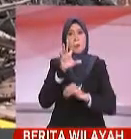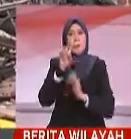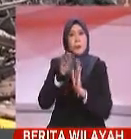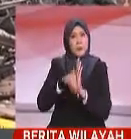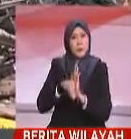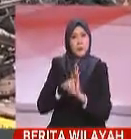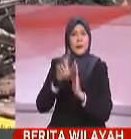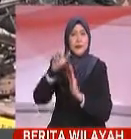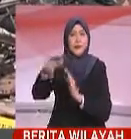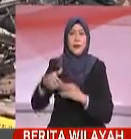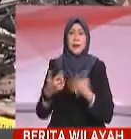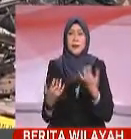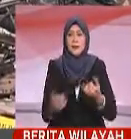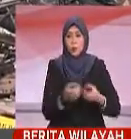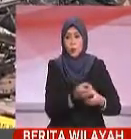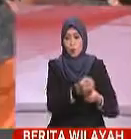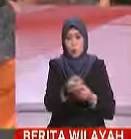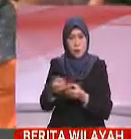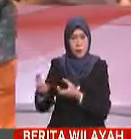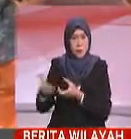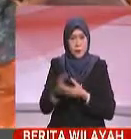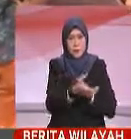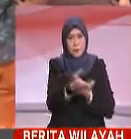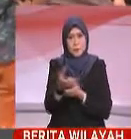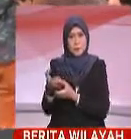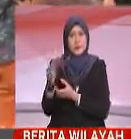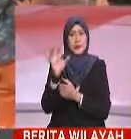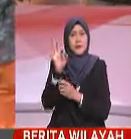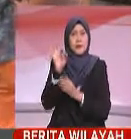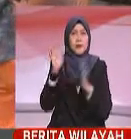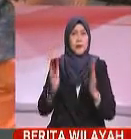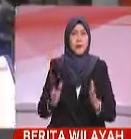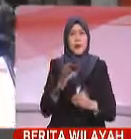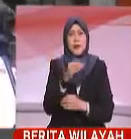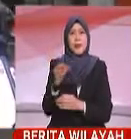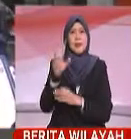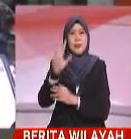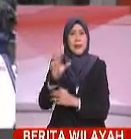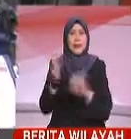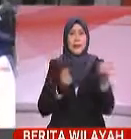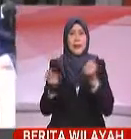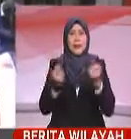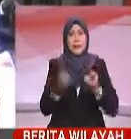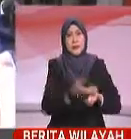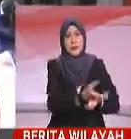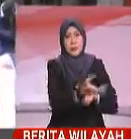Operasi memadam melibatkan 9 anggota bersama 3 jentera.